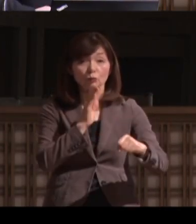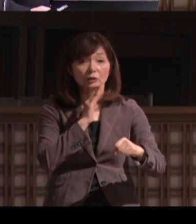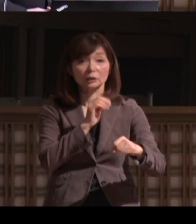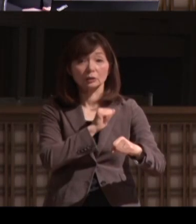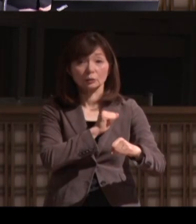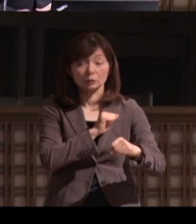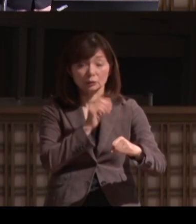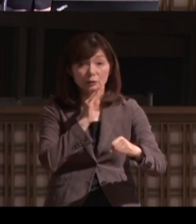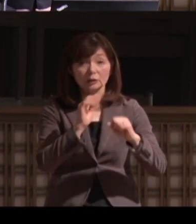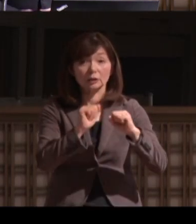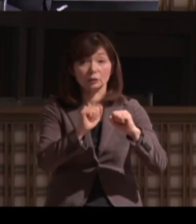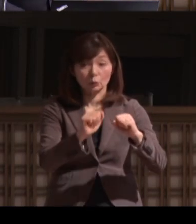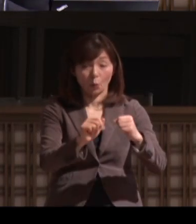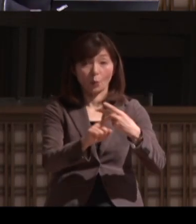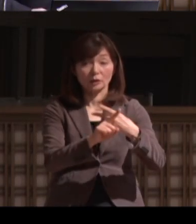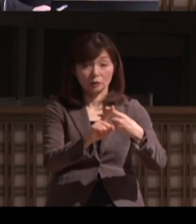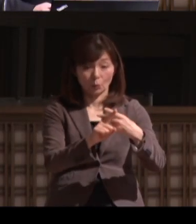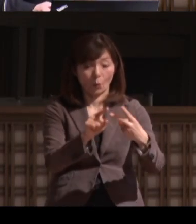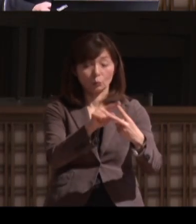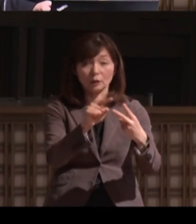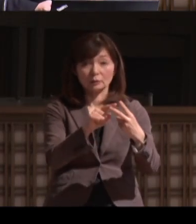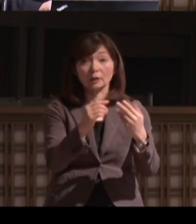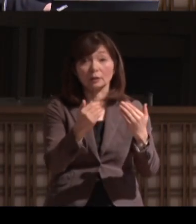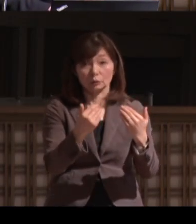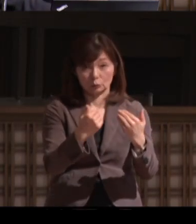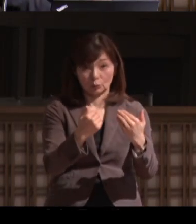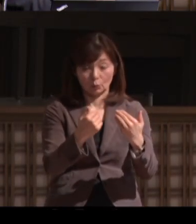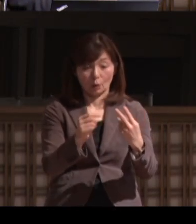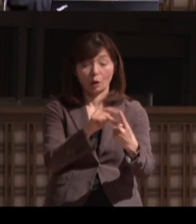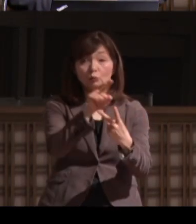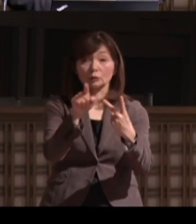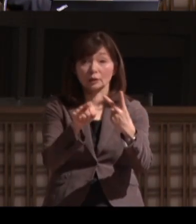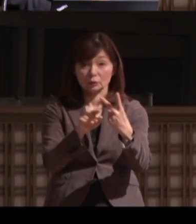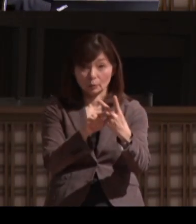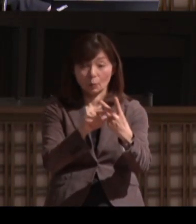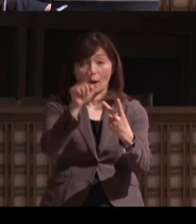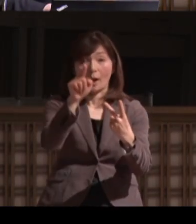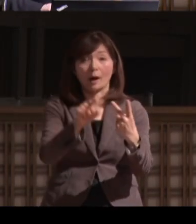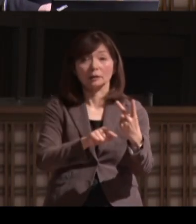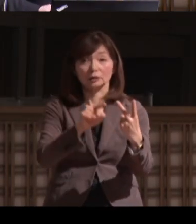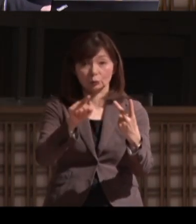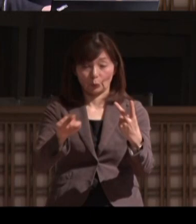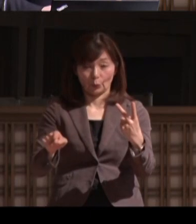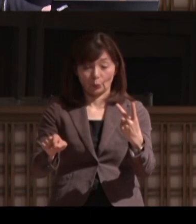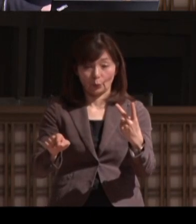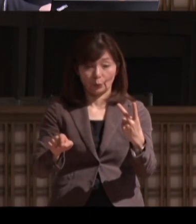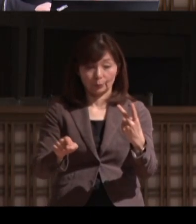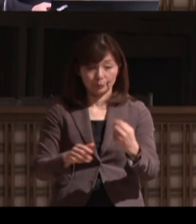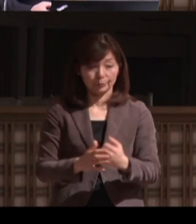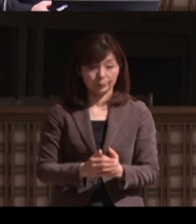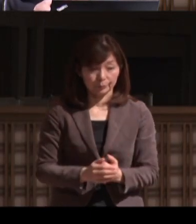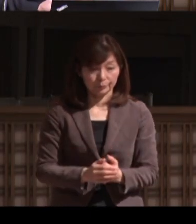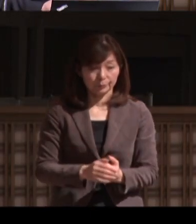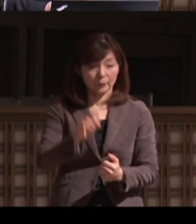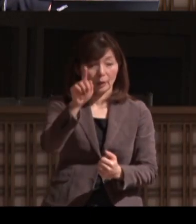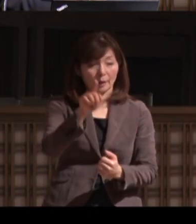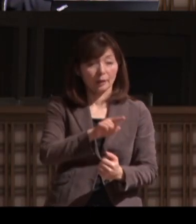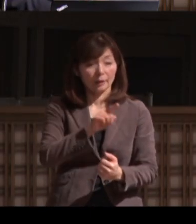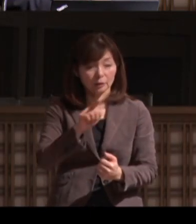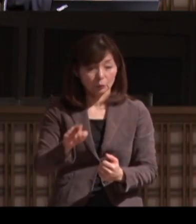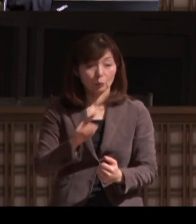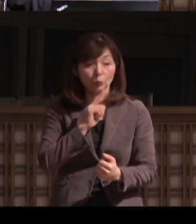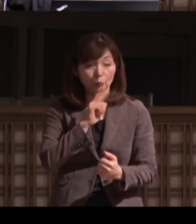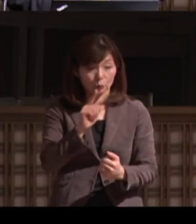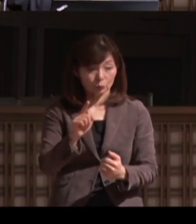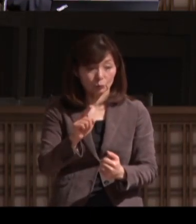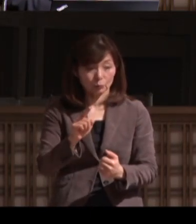ポイントですえ2つ目に人でございますえこれは人としては左の図で言うと丸